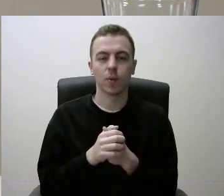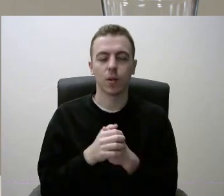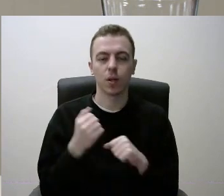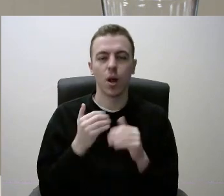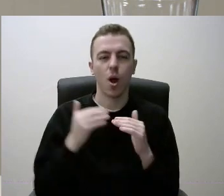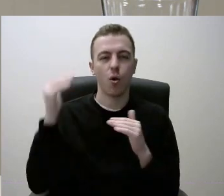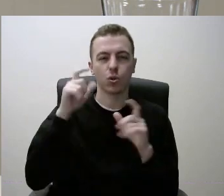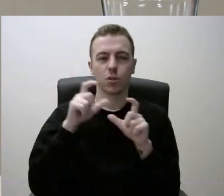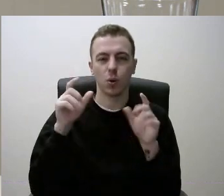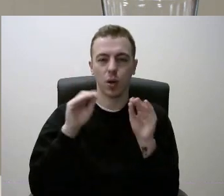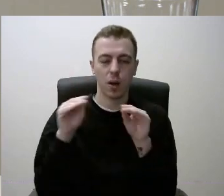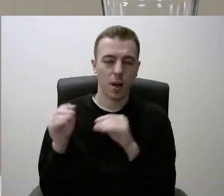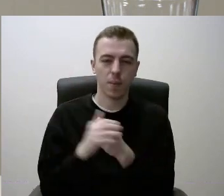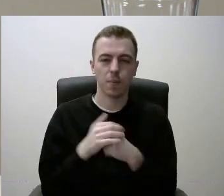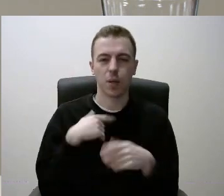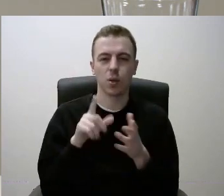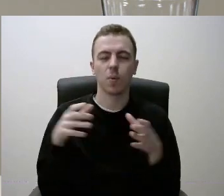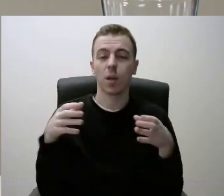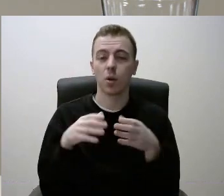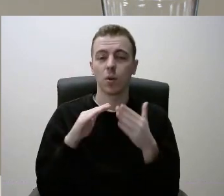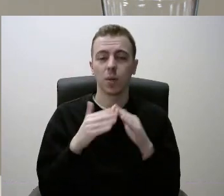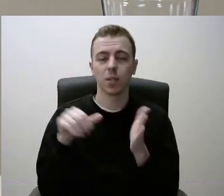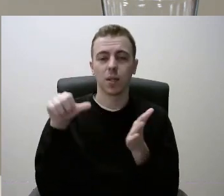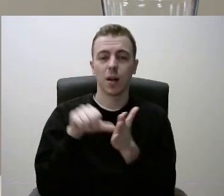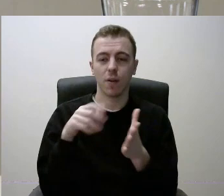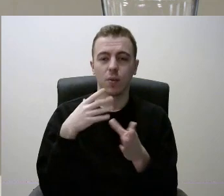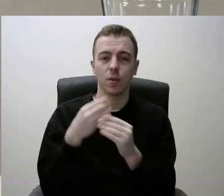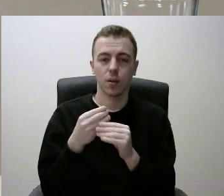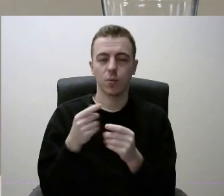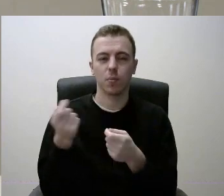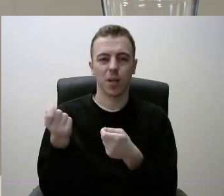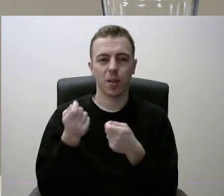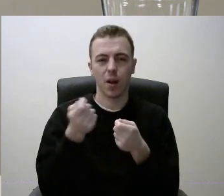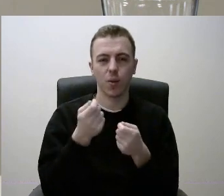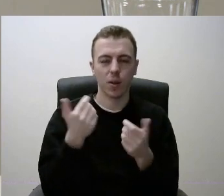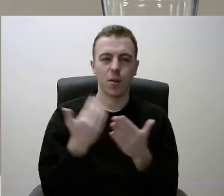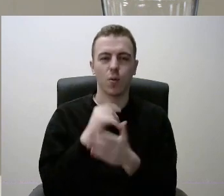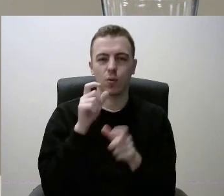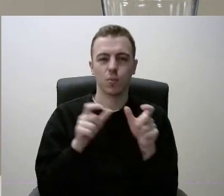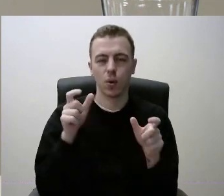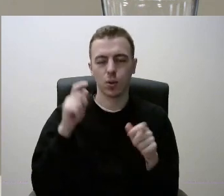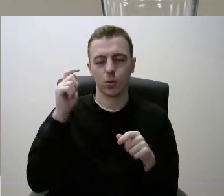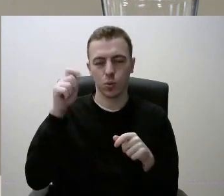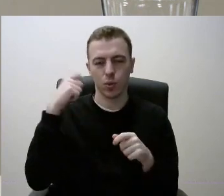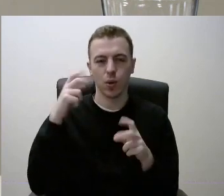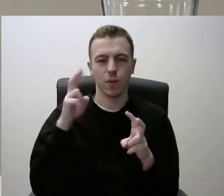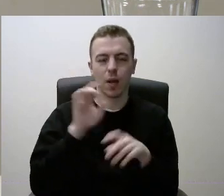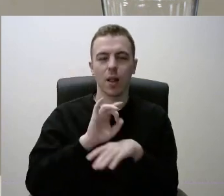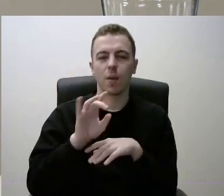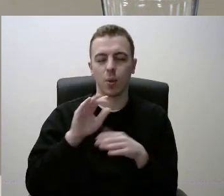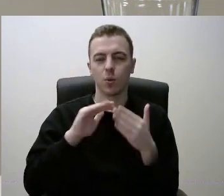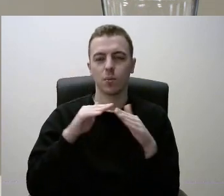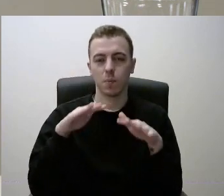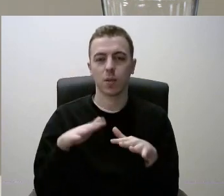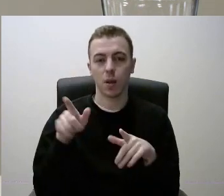mokyklos. Tai mes turime kartu kaip miestas dalyvauti su jais, pritraukiant tos jaunus žmonės studijuoti Klaipėdos mieste, nes būtent jie kurs gyvenimą, jie